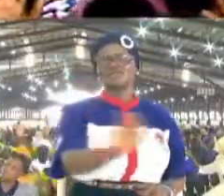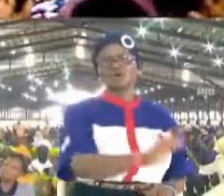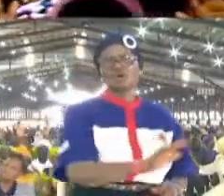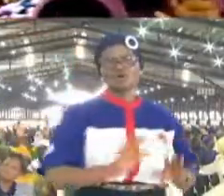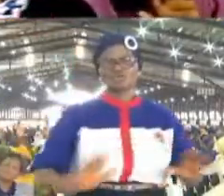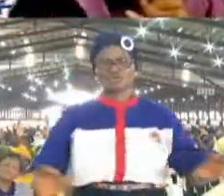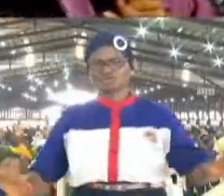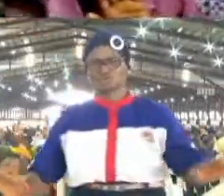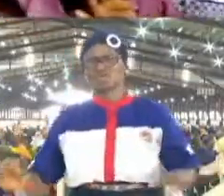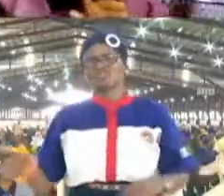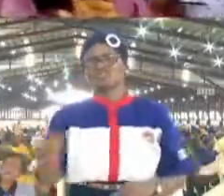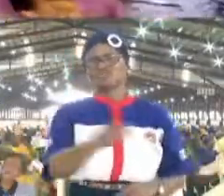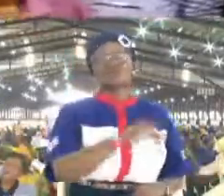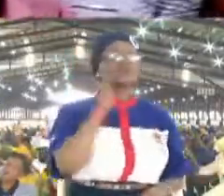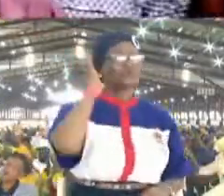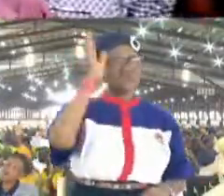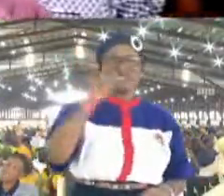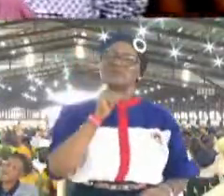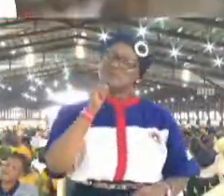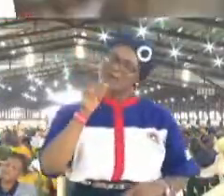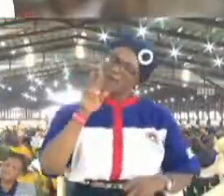Ẹ ò ní fara gbà àwẹ̀.